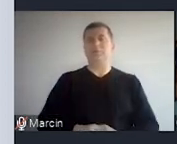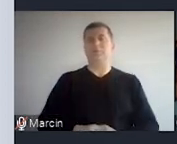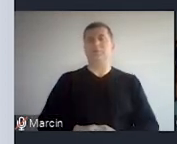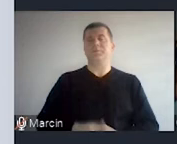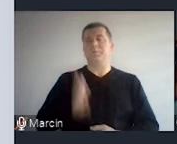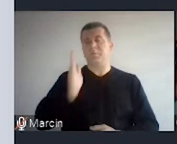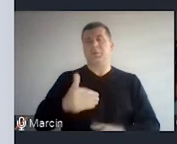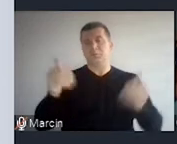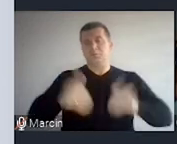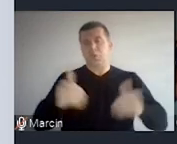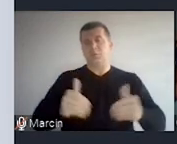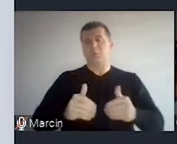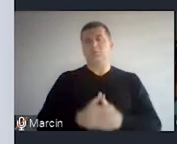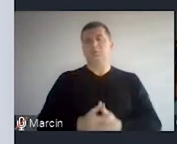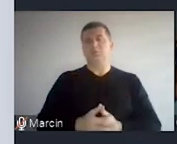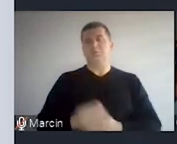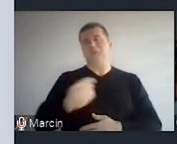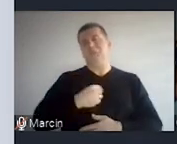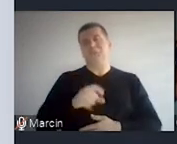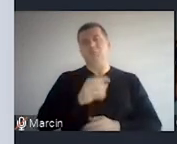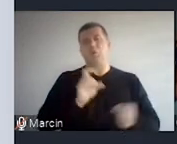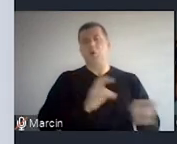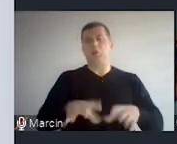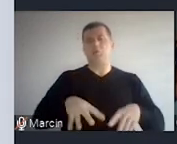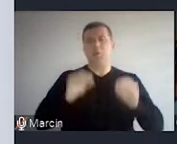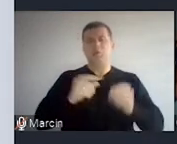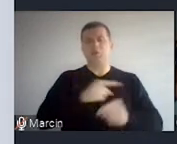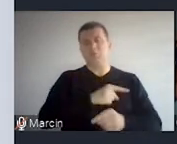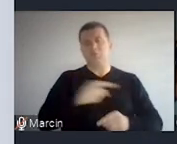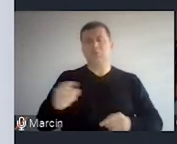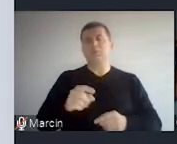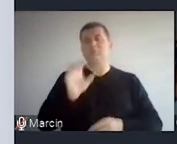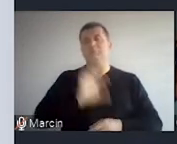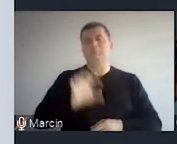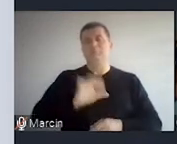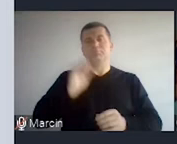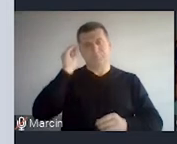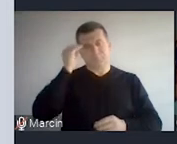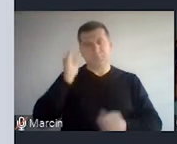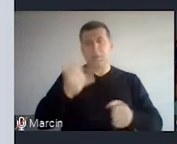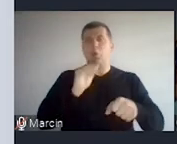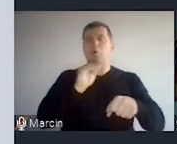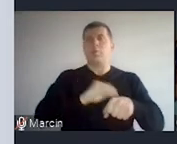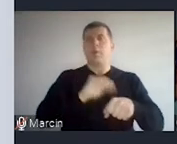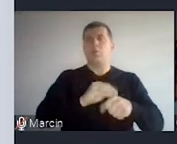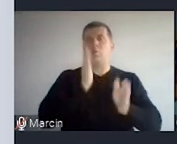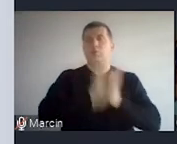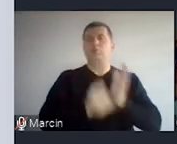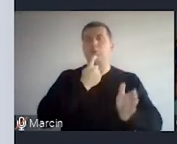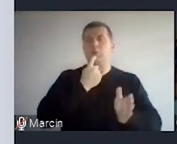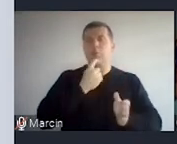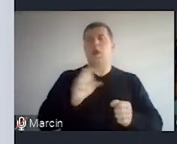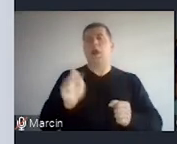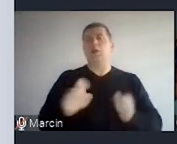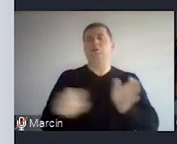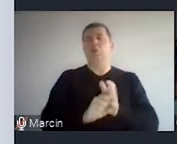będziemy mogli sobie elegancko przejść od samego zjawiska, jakim są uproszczone metody, po